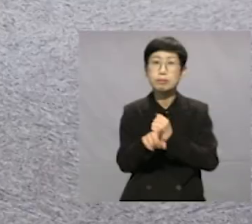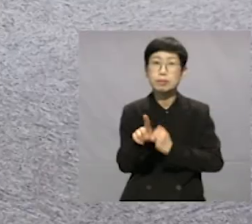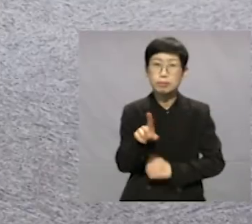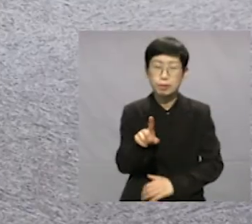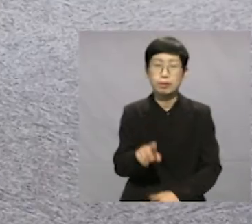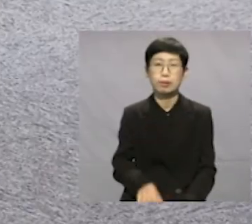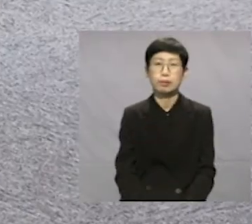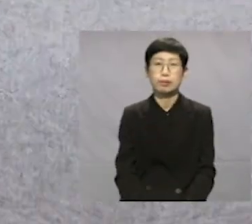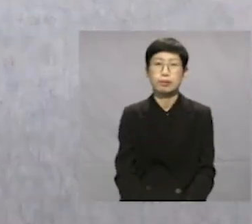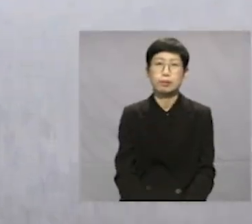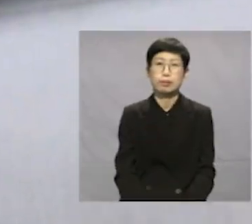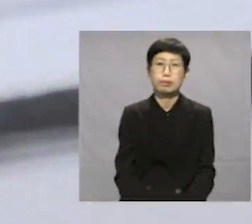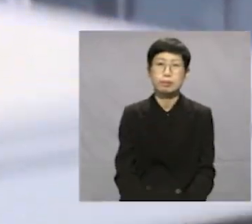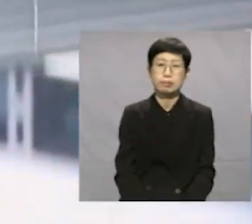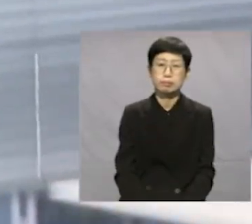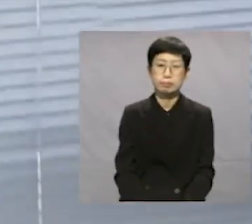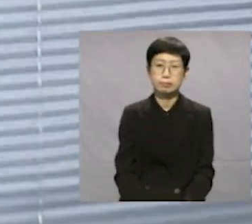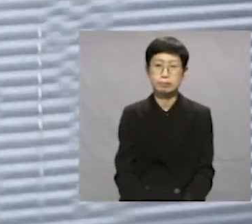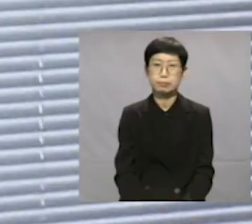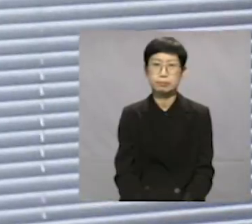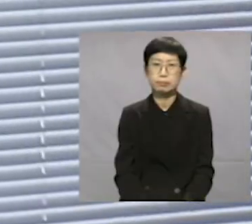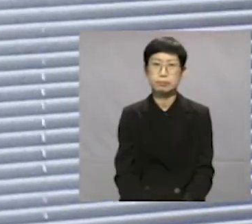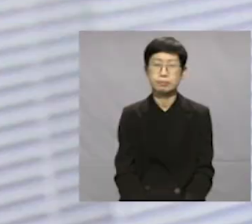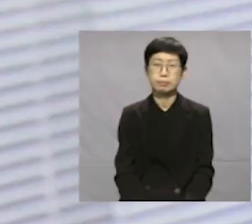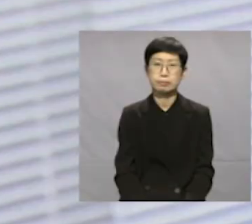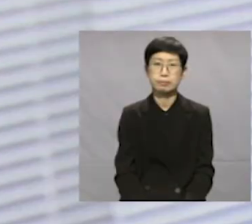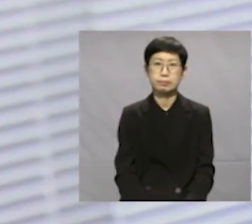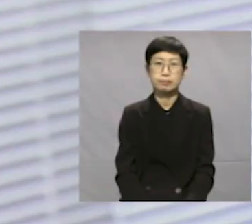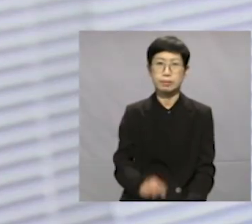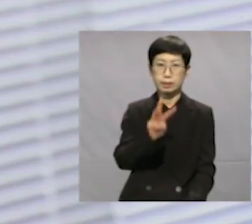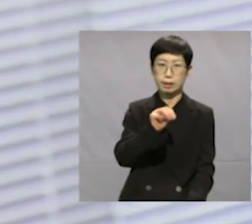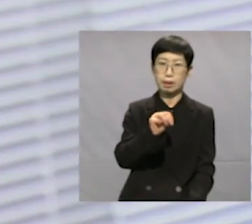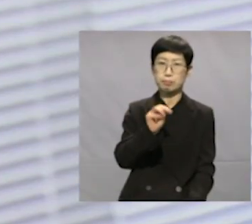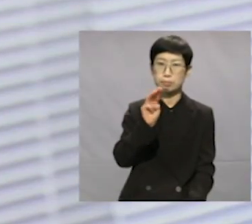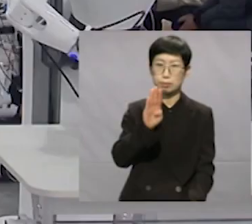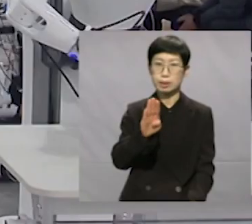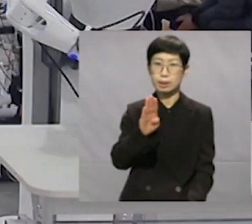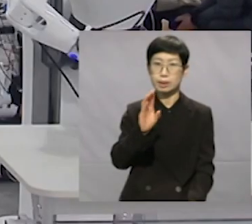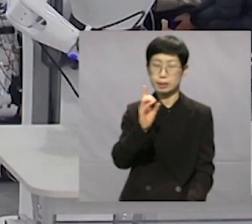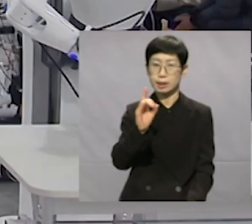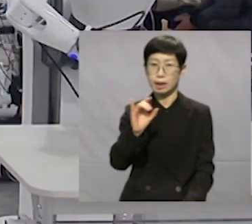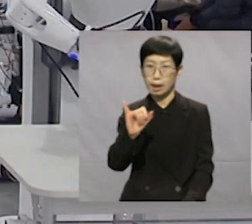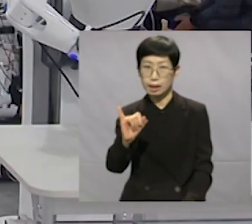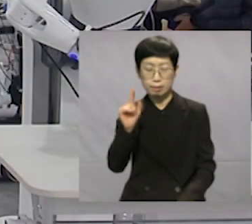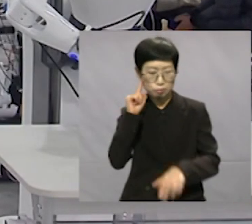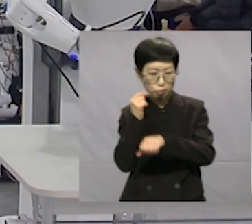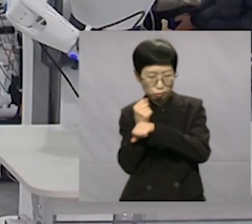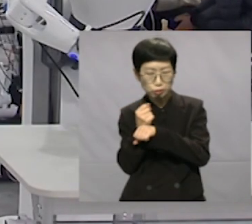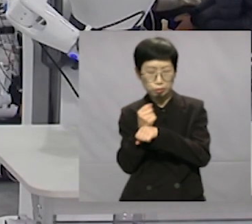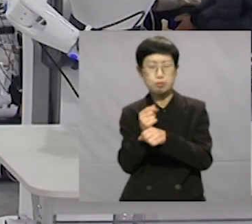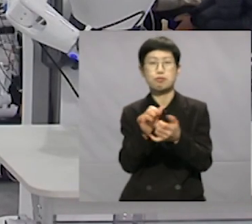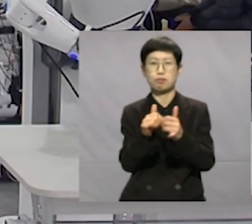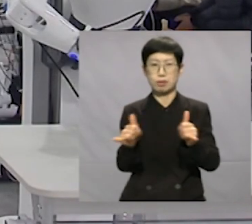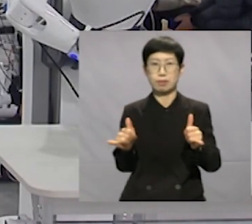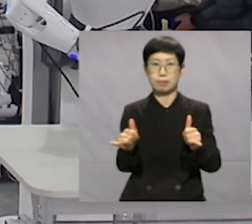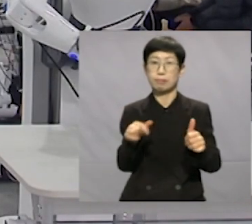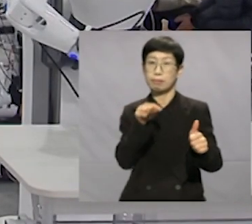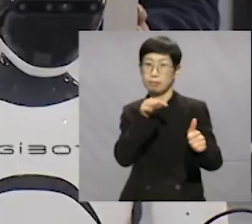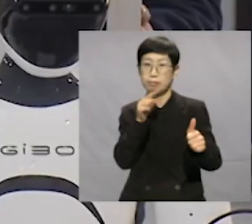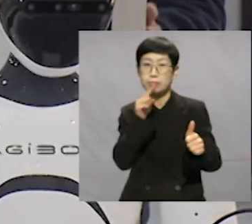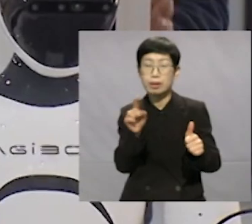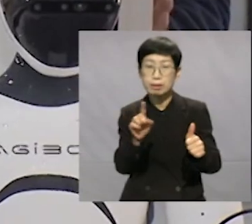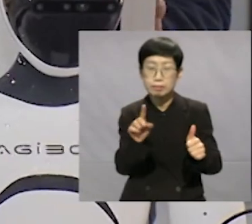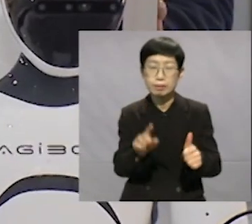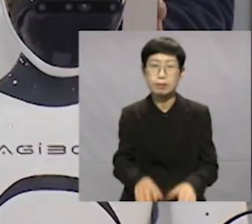하고 있는 분이 있어요. 네. 짐 펜이라는 분인데 엔비디아의 그 선임 연구 매니저이자 기어랩의 공동 설립자입니다. 이분이